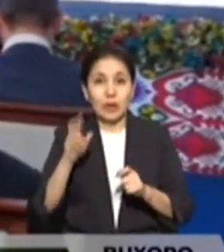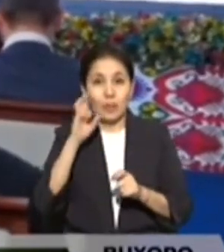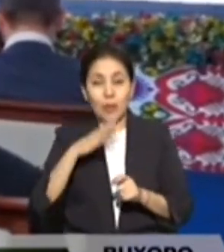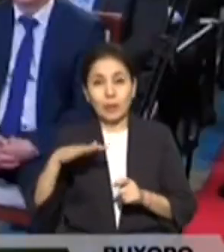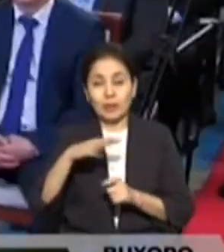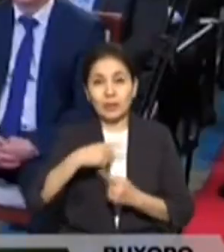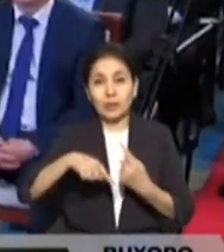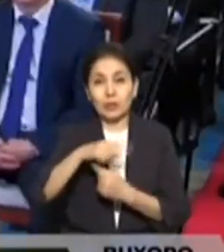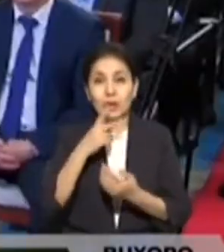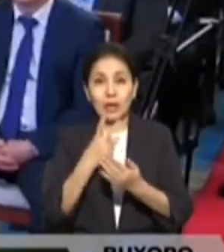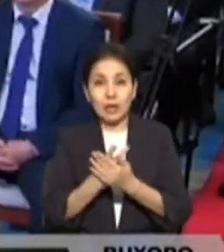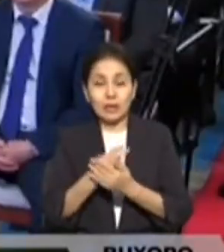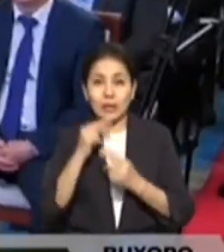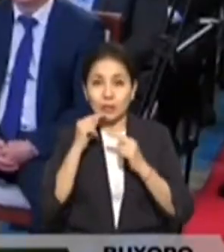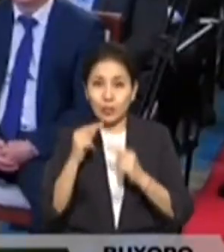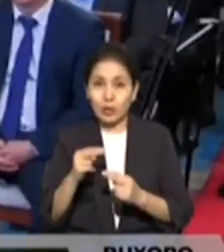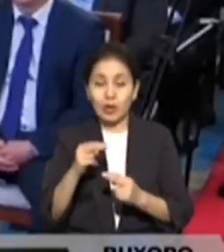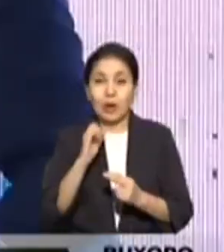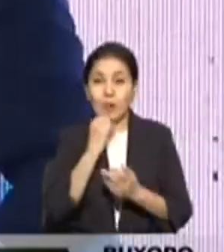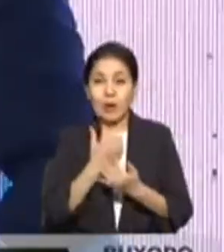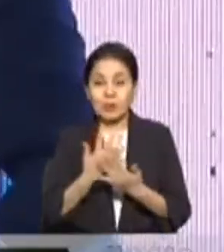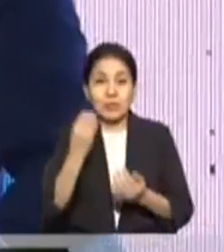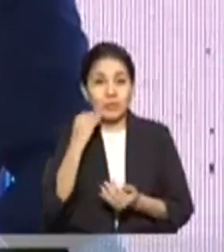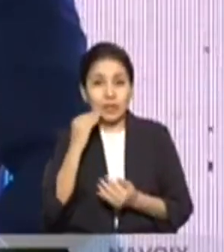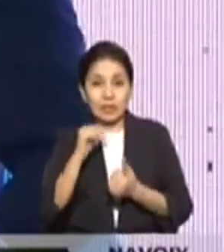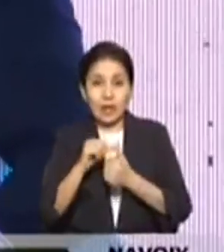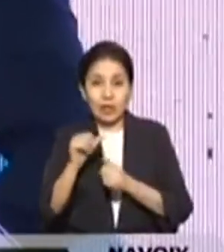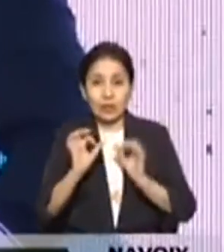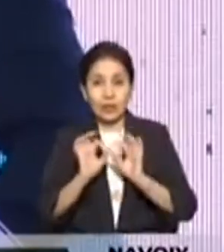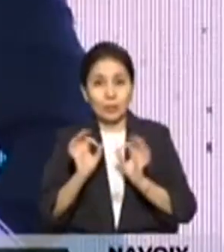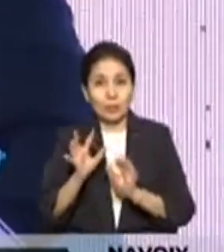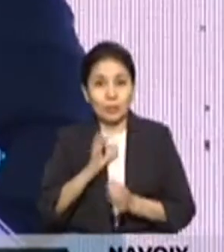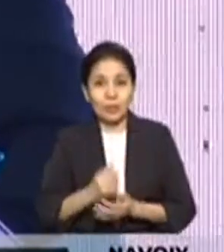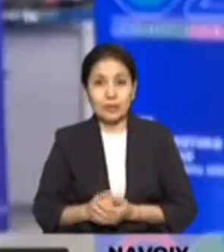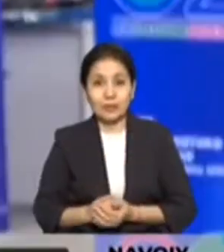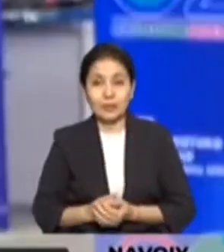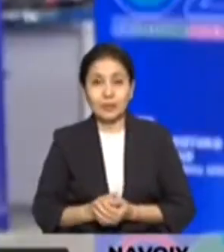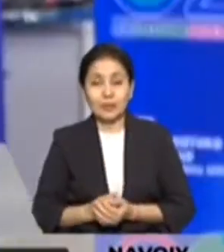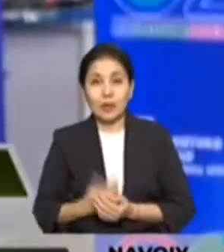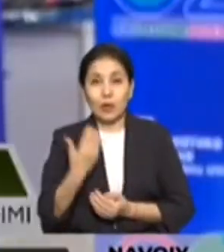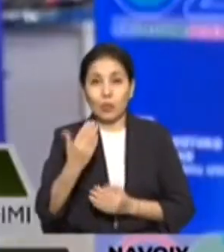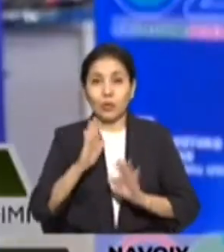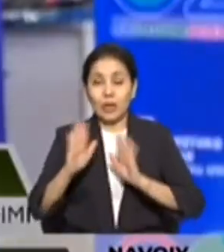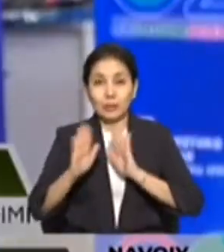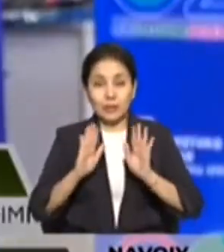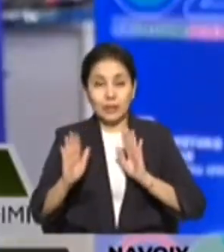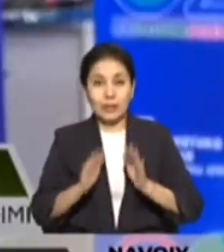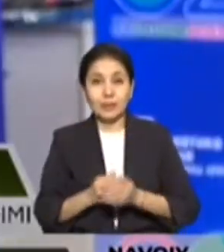mamlakatimizda tadbirkorlikka qaratilayotgan e'tibor va mahsulotlarning sifati alohida e'tirof etildi. Bu yarmarkada